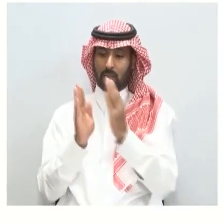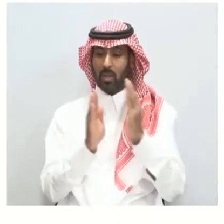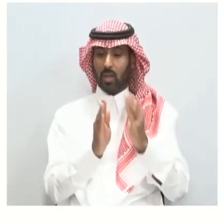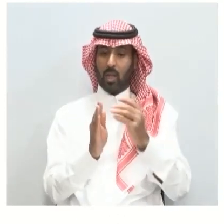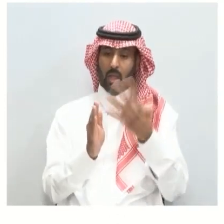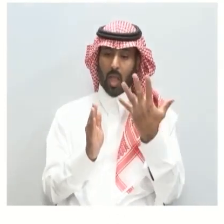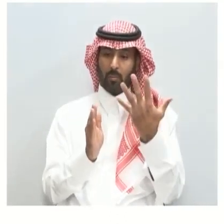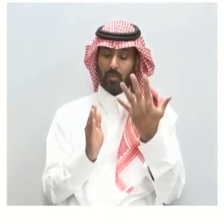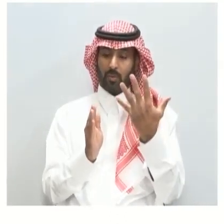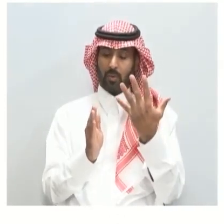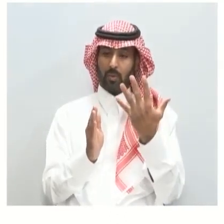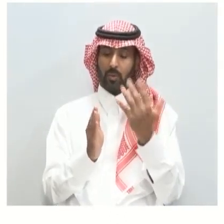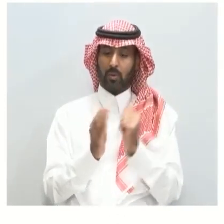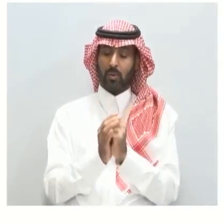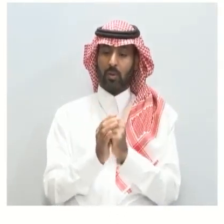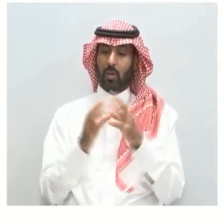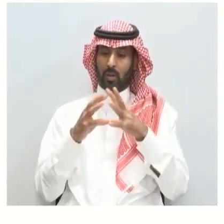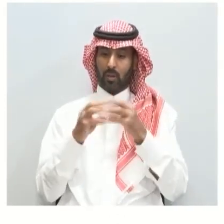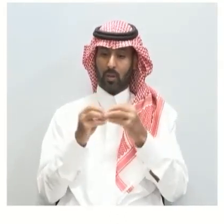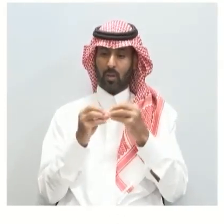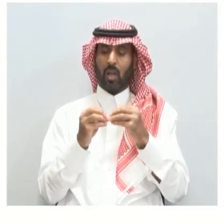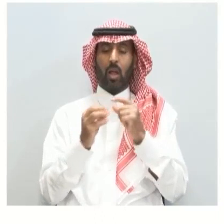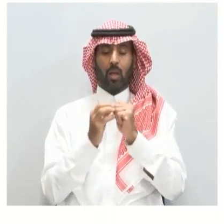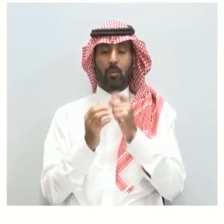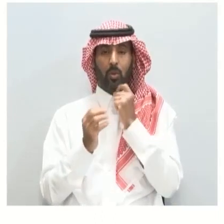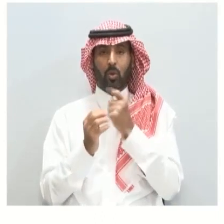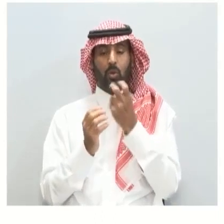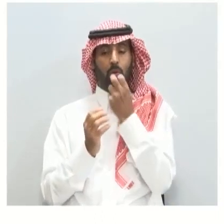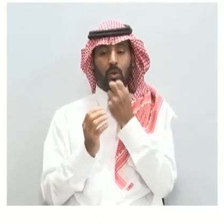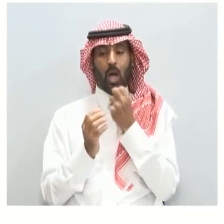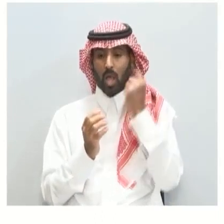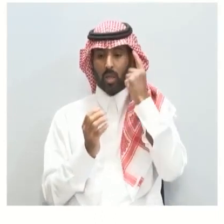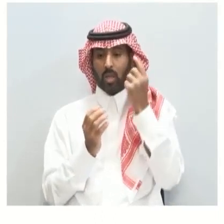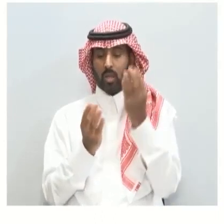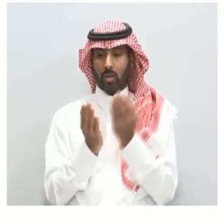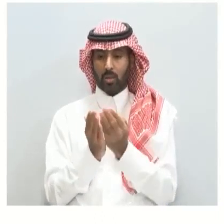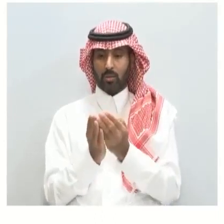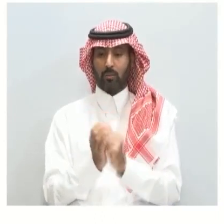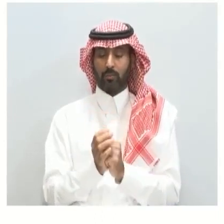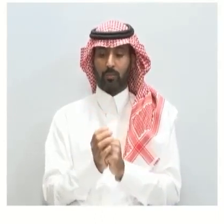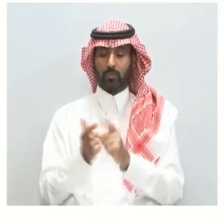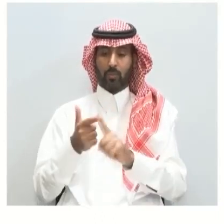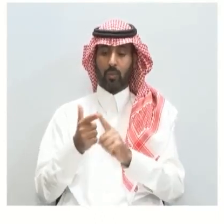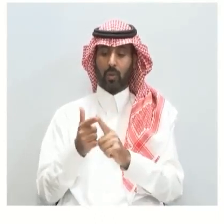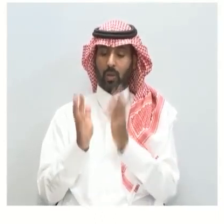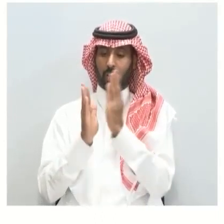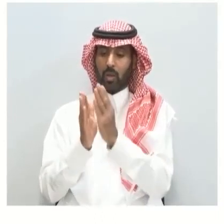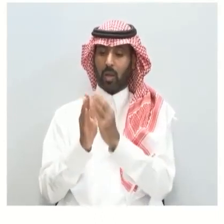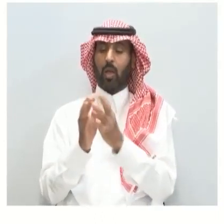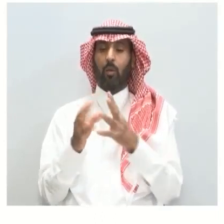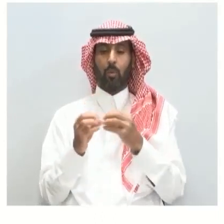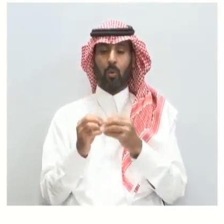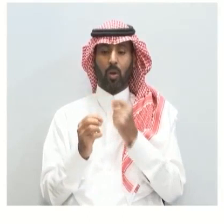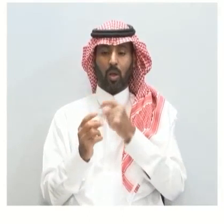الوحده الاولى التعريف بعلوم القران الكريم الوحده الثانيه ريف بالقران